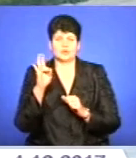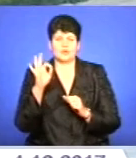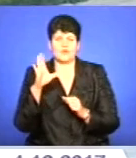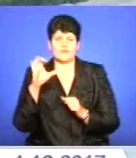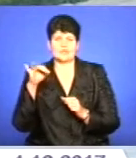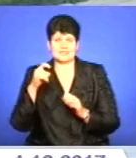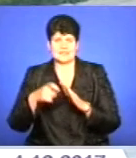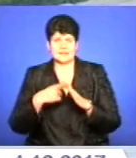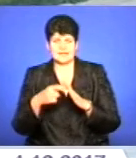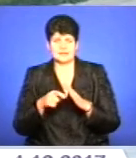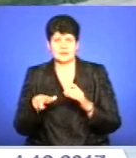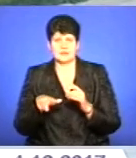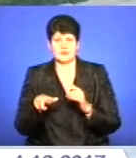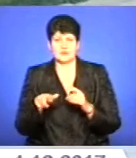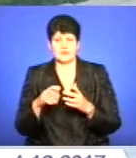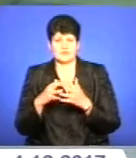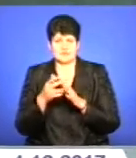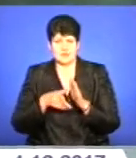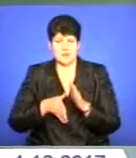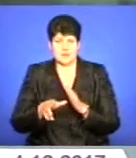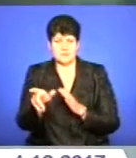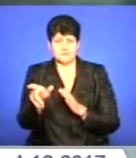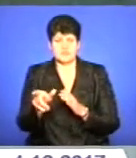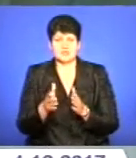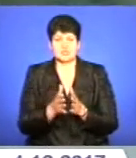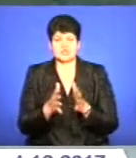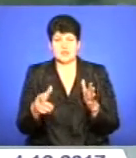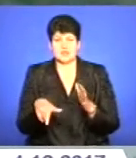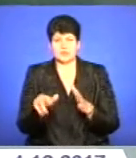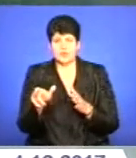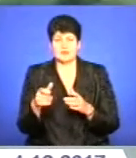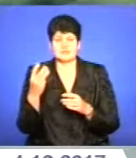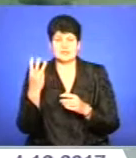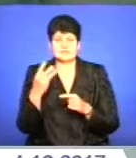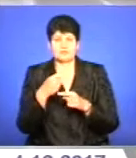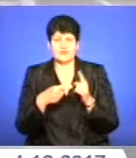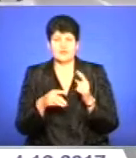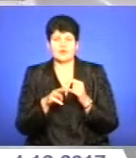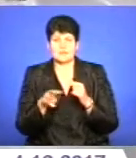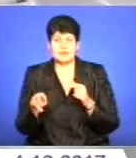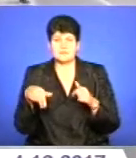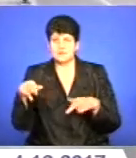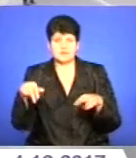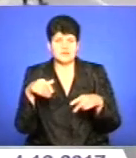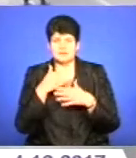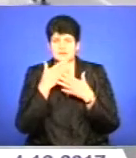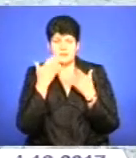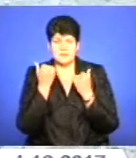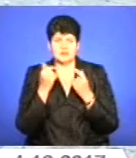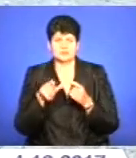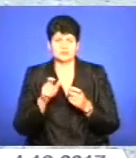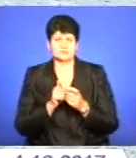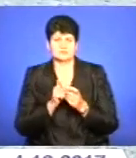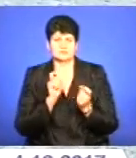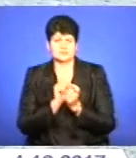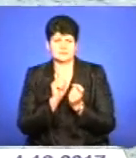проїжджою частиною двох вулиць села. Ширина дороги 3,5 метри, тротуарів та пішохідних доріжок немає. Боротьба місцевих